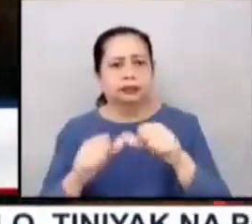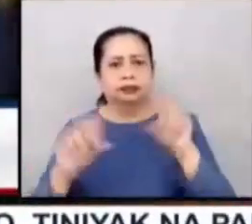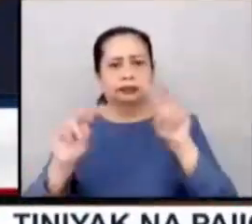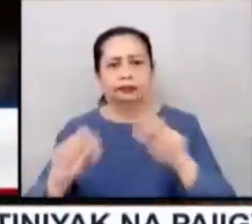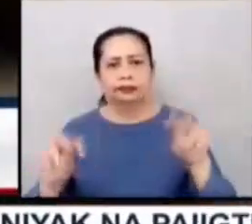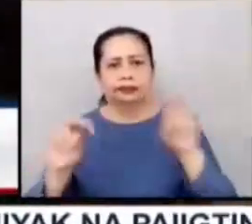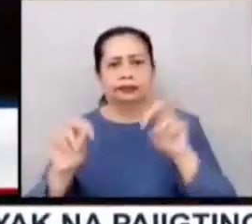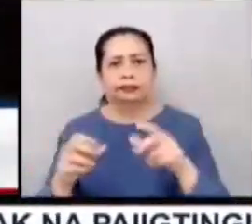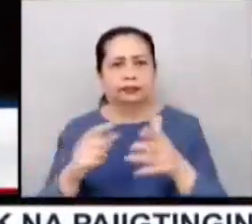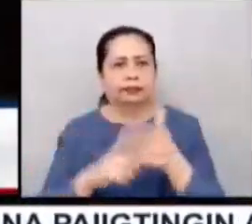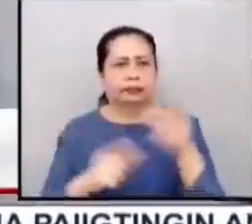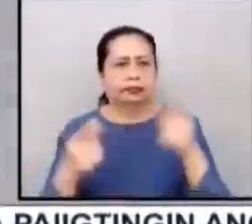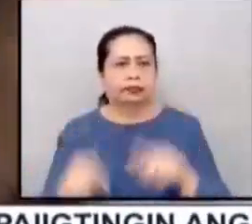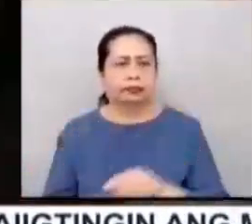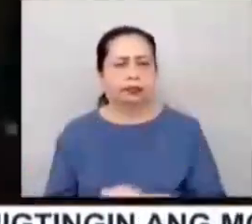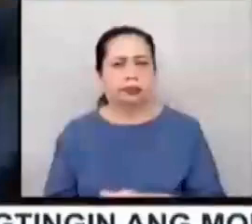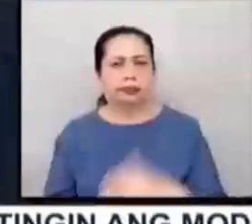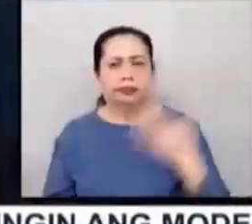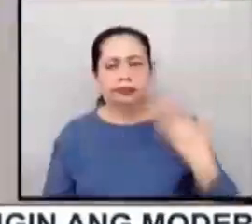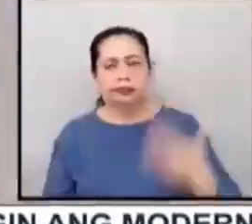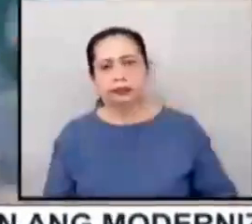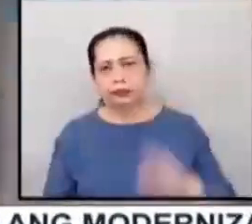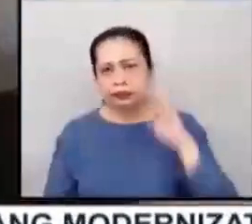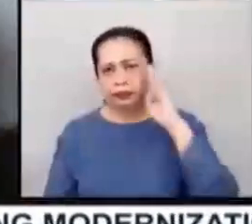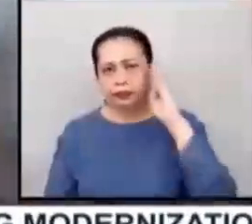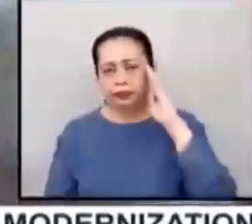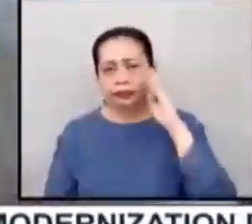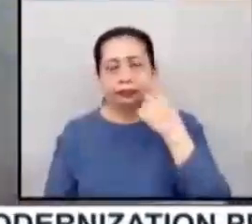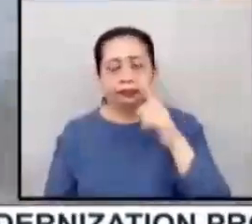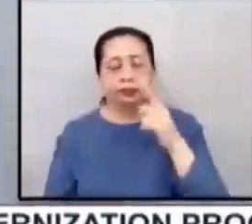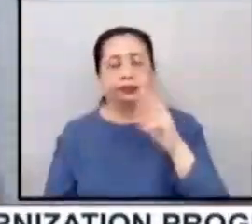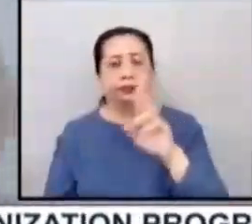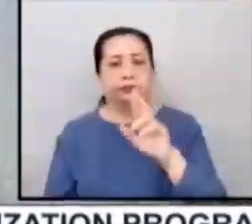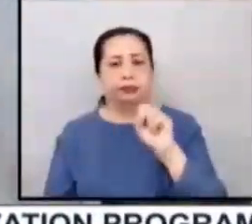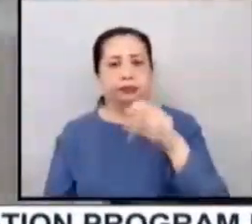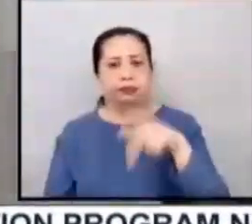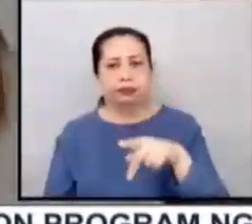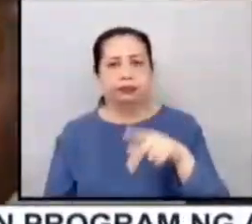insidente. Bernard Haujan, para sa Morning Show ng Bayan, Rise and Shine, Pilipinas.